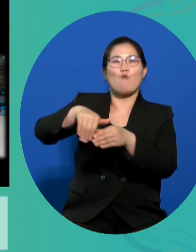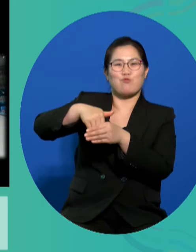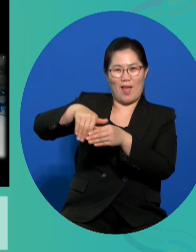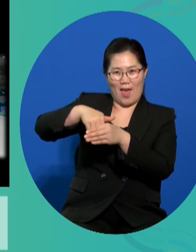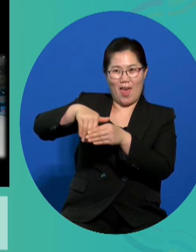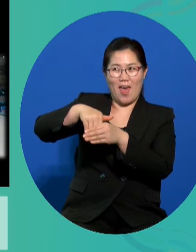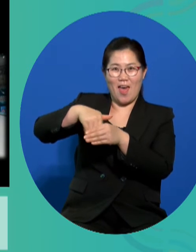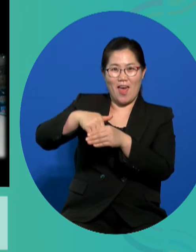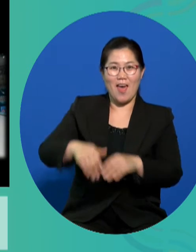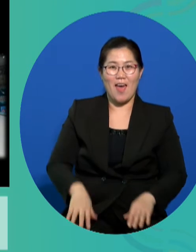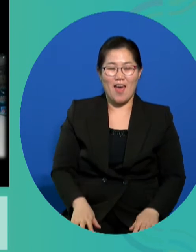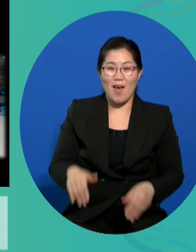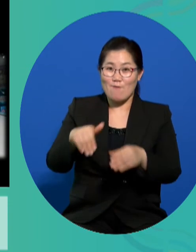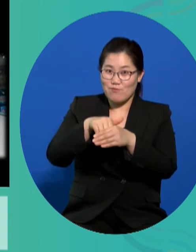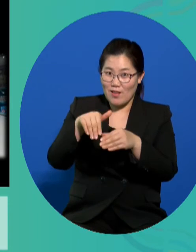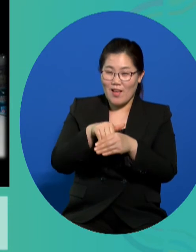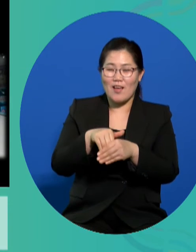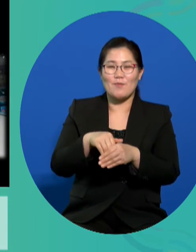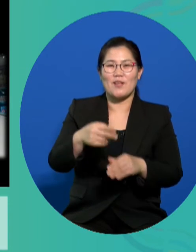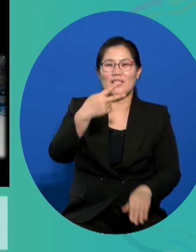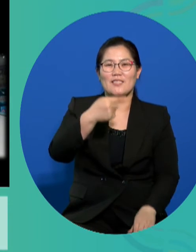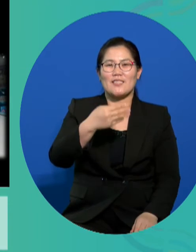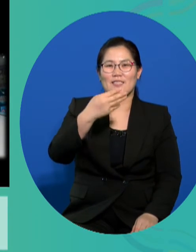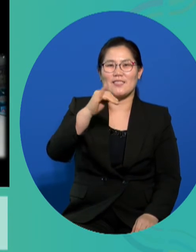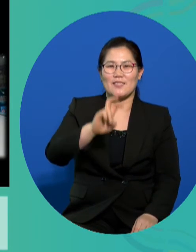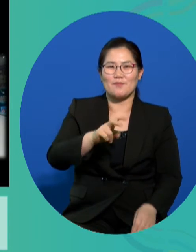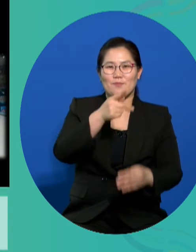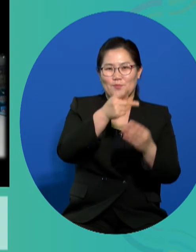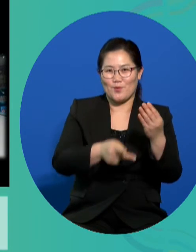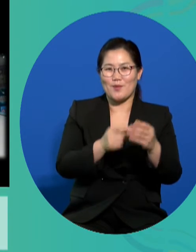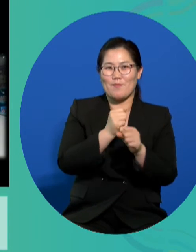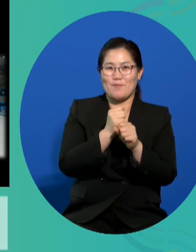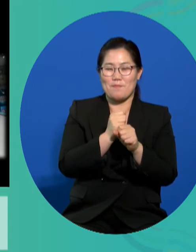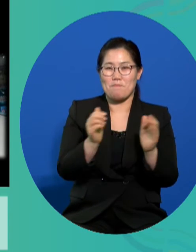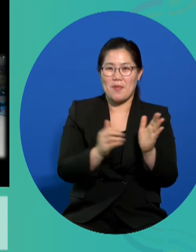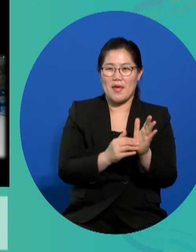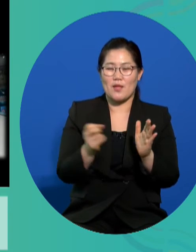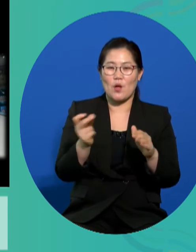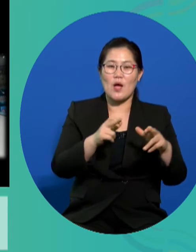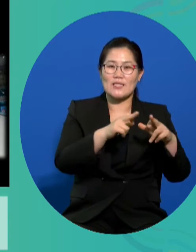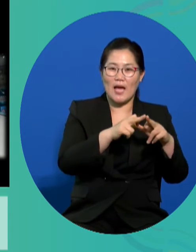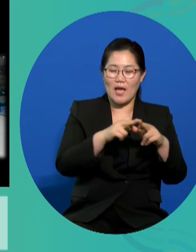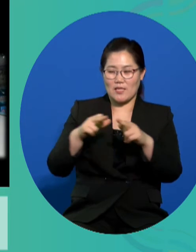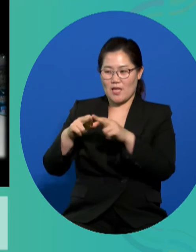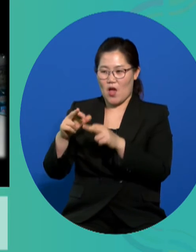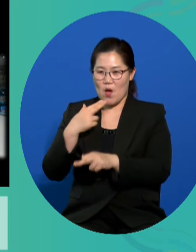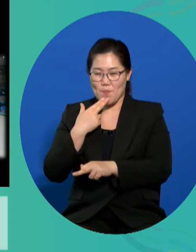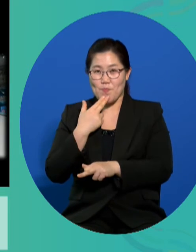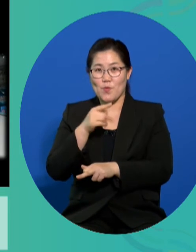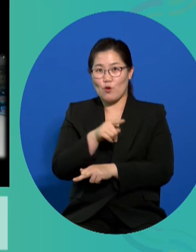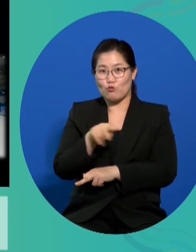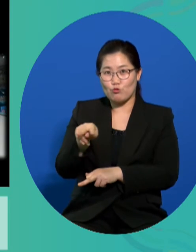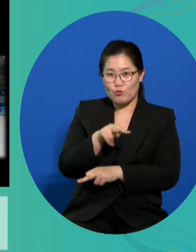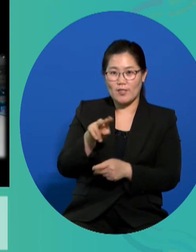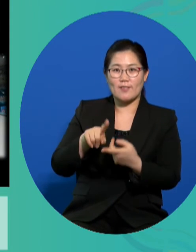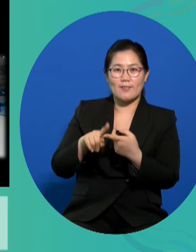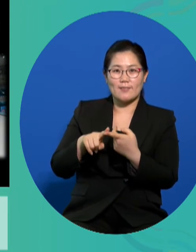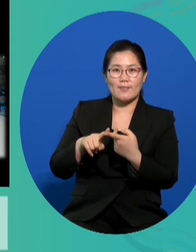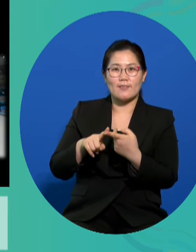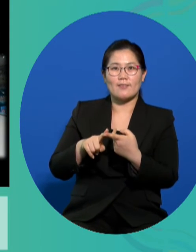다 진행하는 거 아실 거라고요. 그리고 이제 이 비장애인 측면과 장애인은 나중에 조금 후에